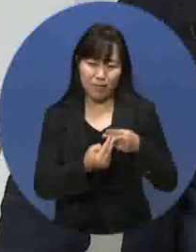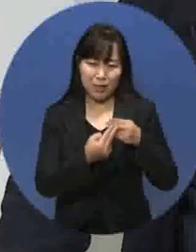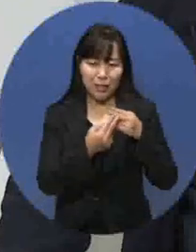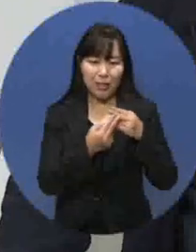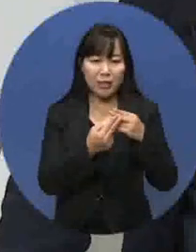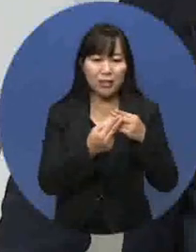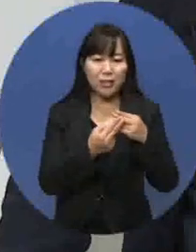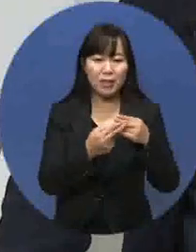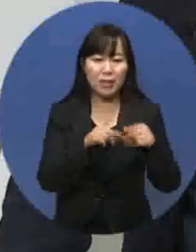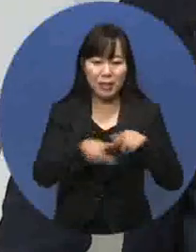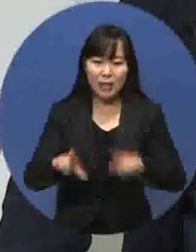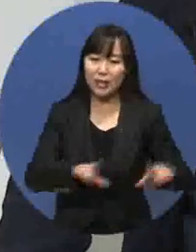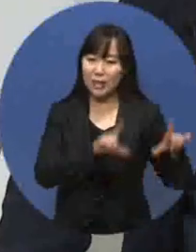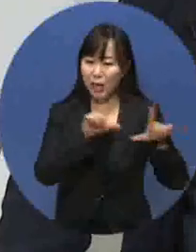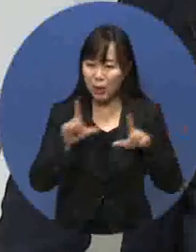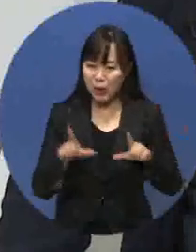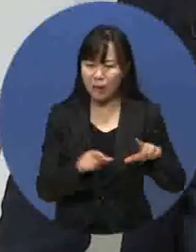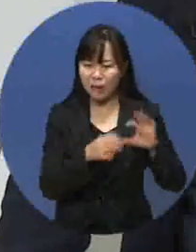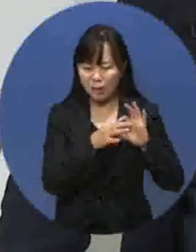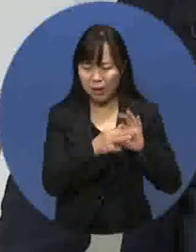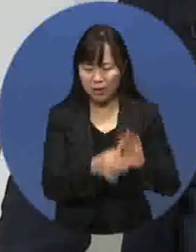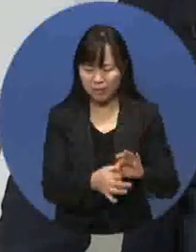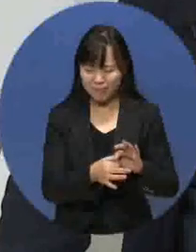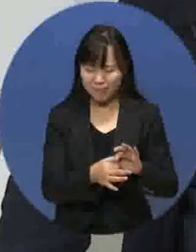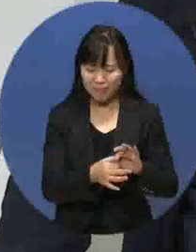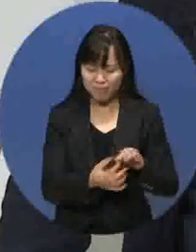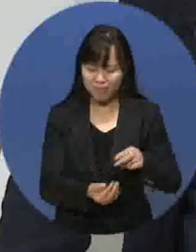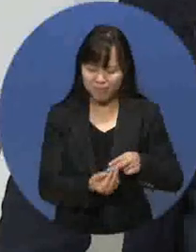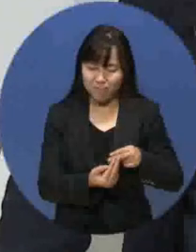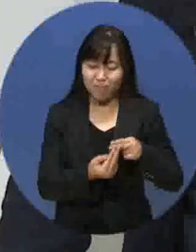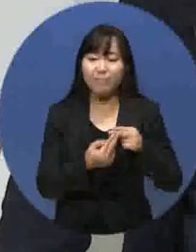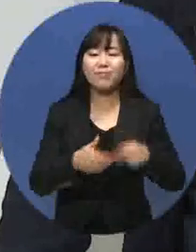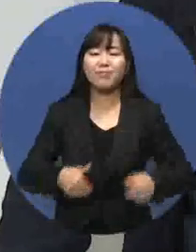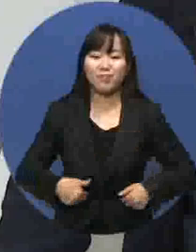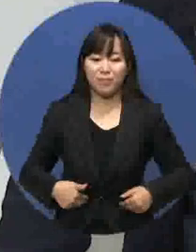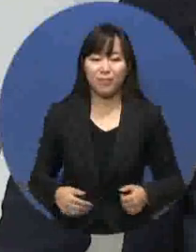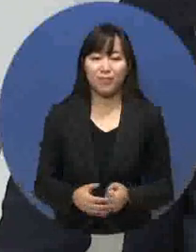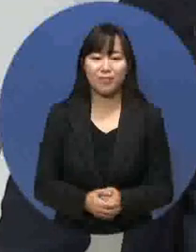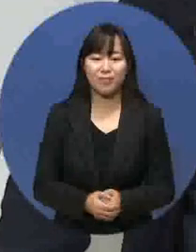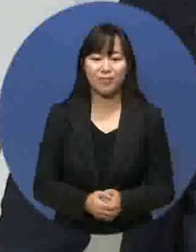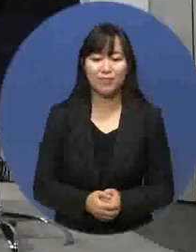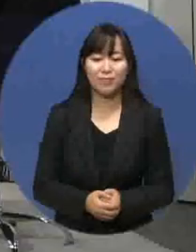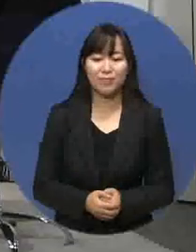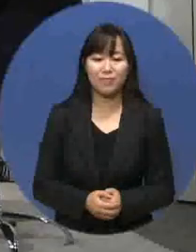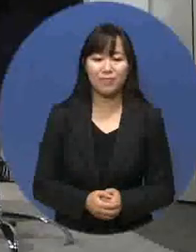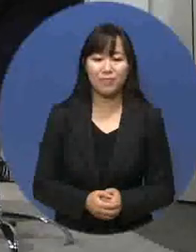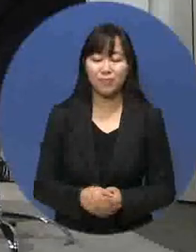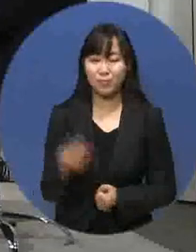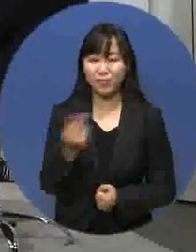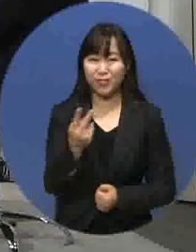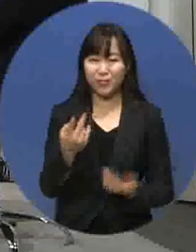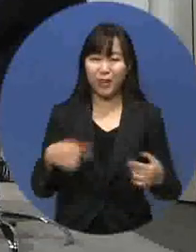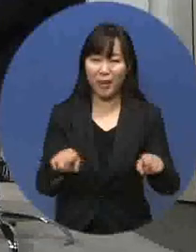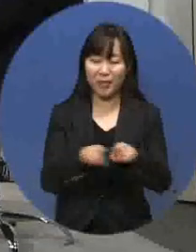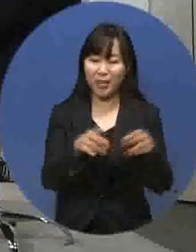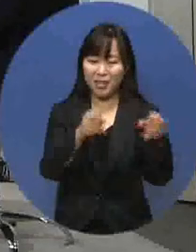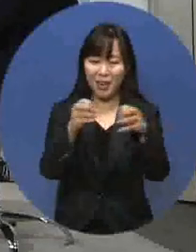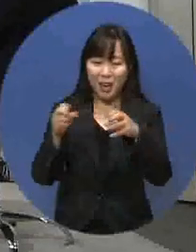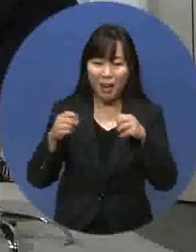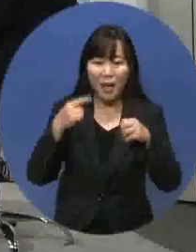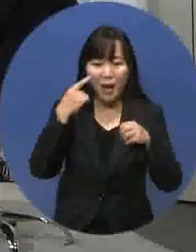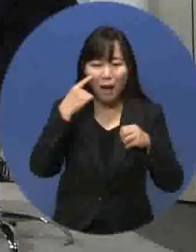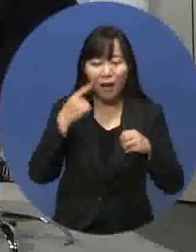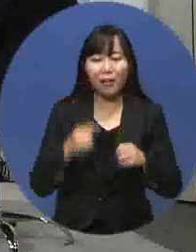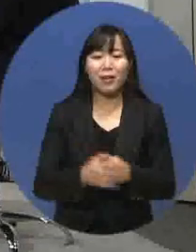자기 삶을 계속 살려고 노력해야 되지 않을까라는 생각이 듭니다. 네. 두 분 모시고 얘기를